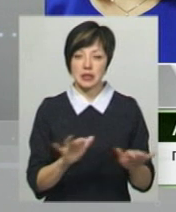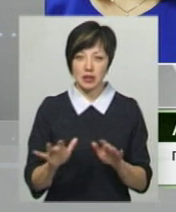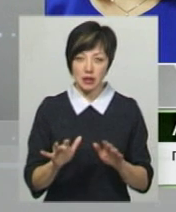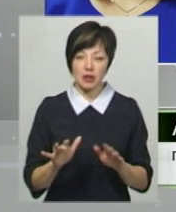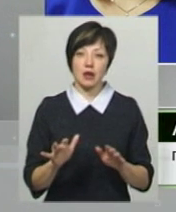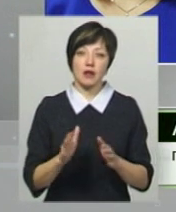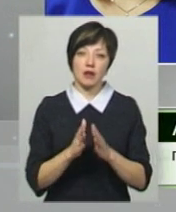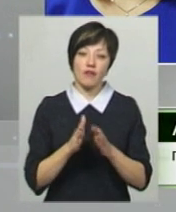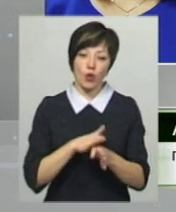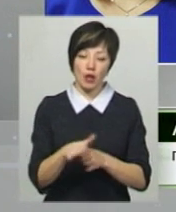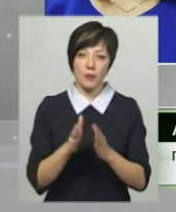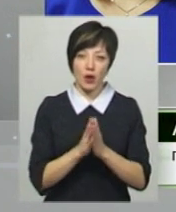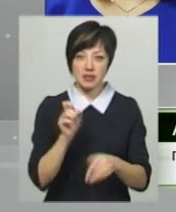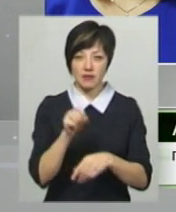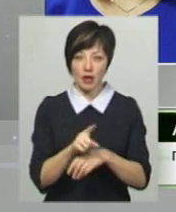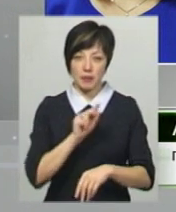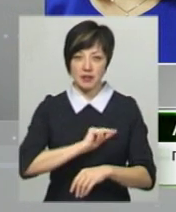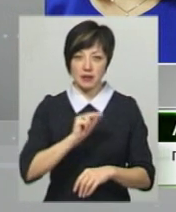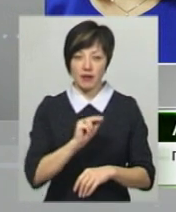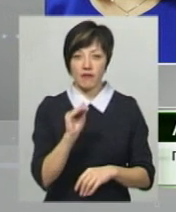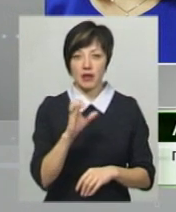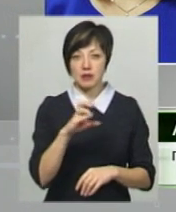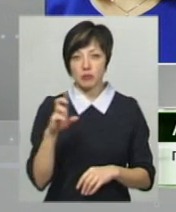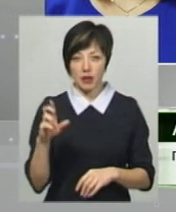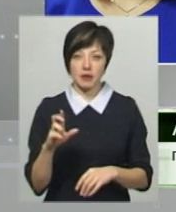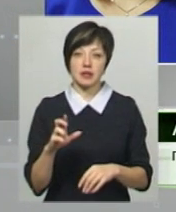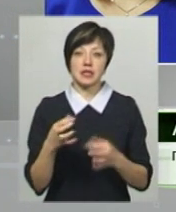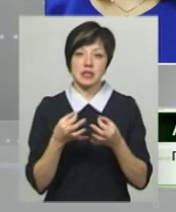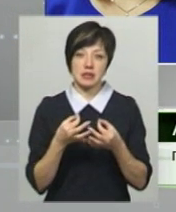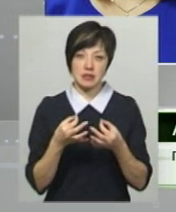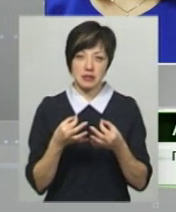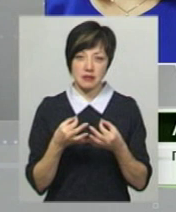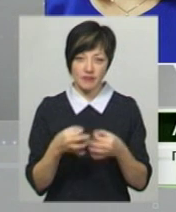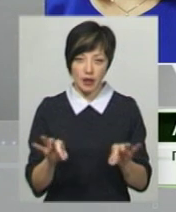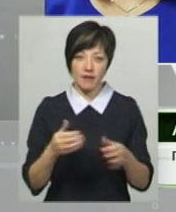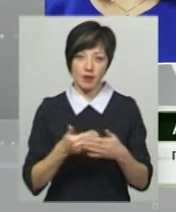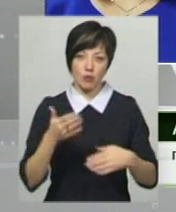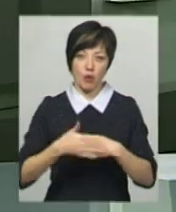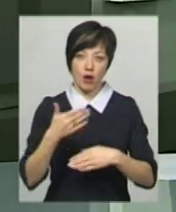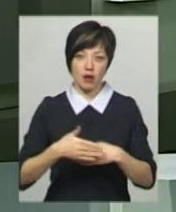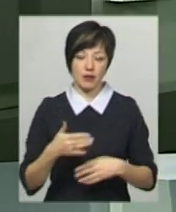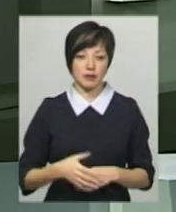виконання прохання або ж завдання працівника ФСБ, звільнив військового від покарання.